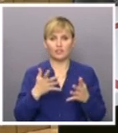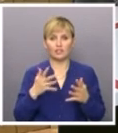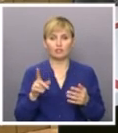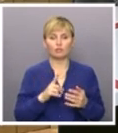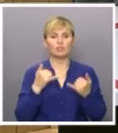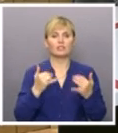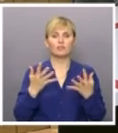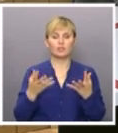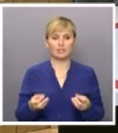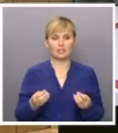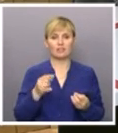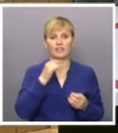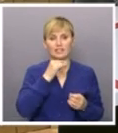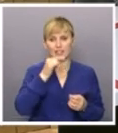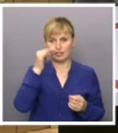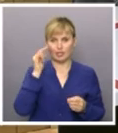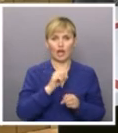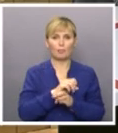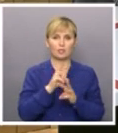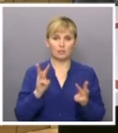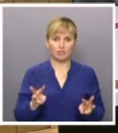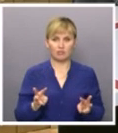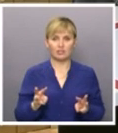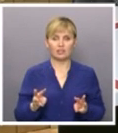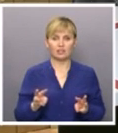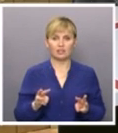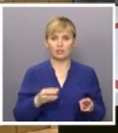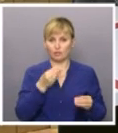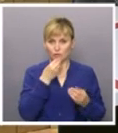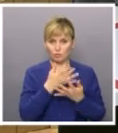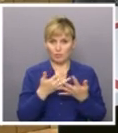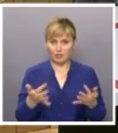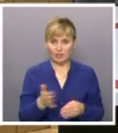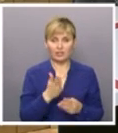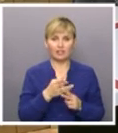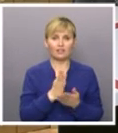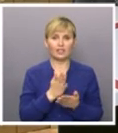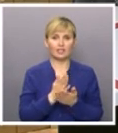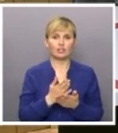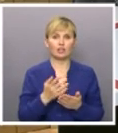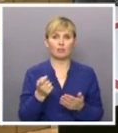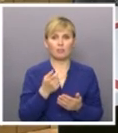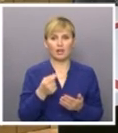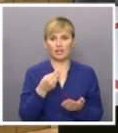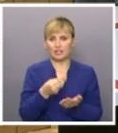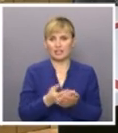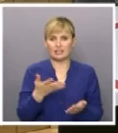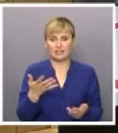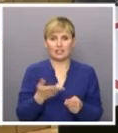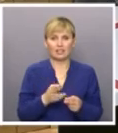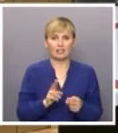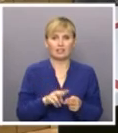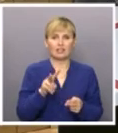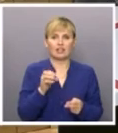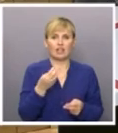на сегодняшний день в Казахстане обеспечивается рынок местной продукции, который является малоценной. Ну, считается малоценной. Да? Это лещ,